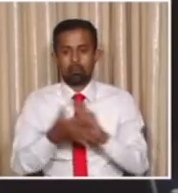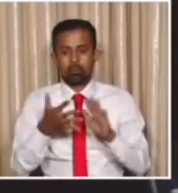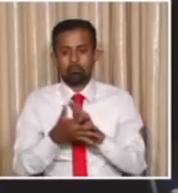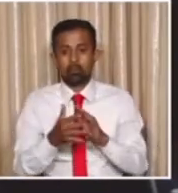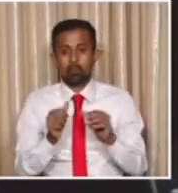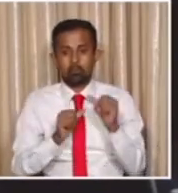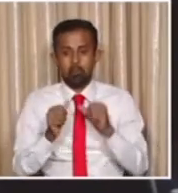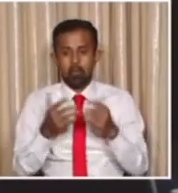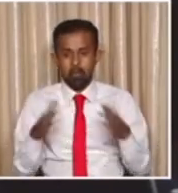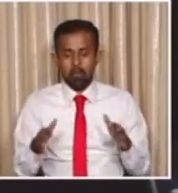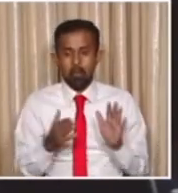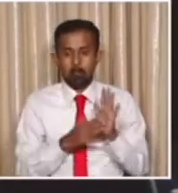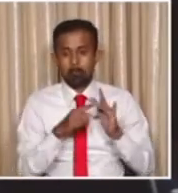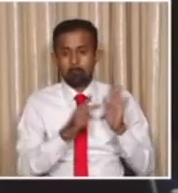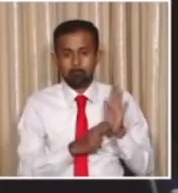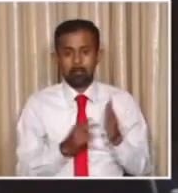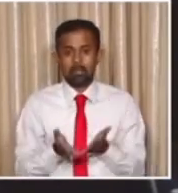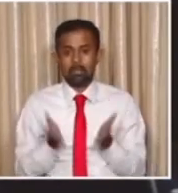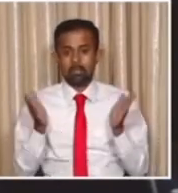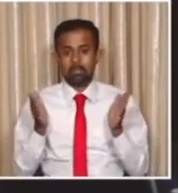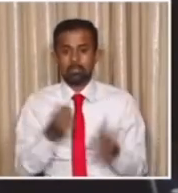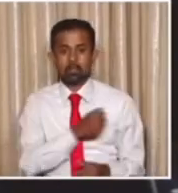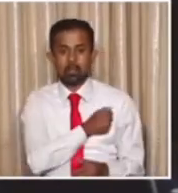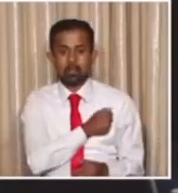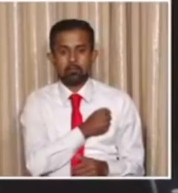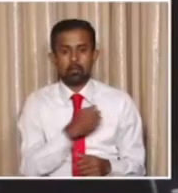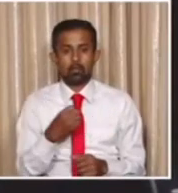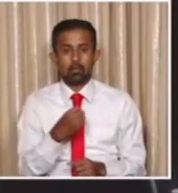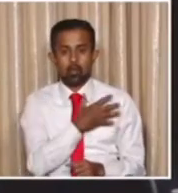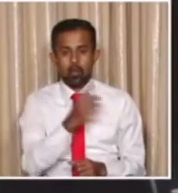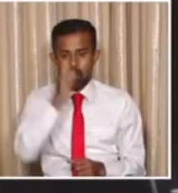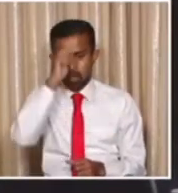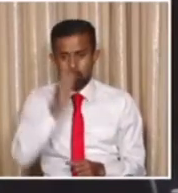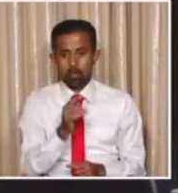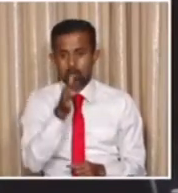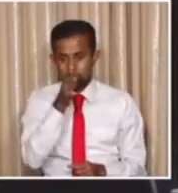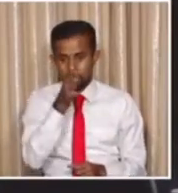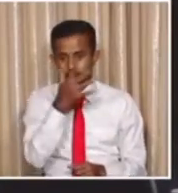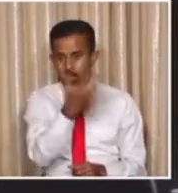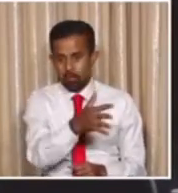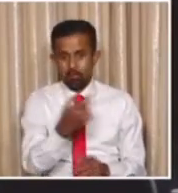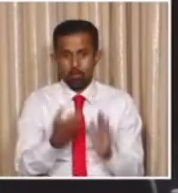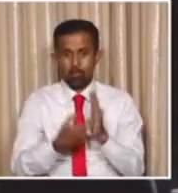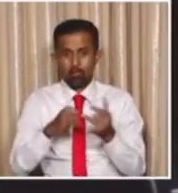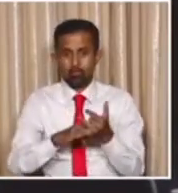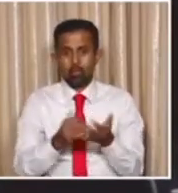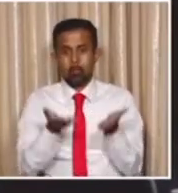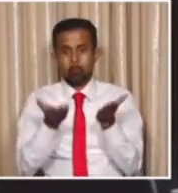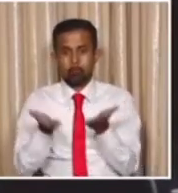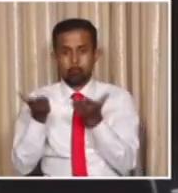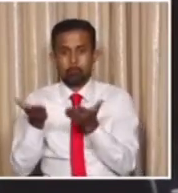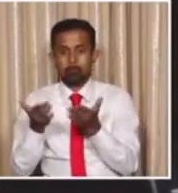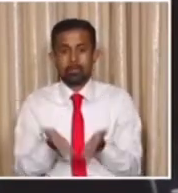දුන්නා මිලින්ද මොරගොඩ ඉන්දියාවේ ඉන්න තානාපති තමයි ගෝඨාභය රාජපක්ෂට ලනුව කැව්වේ රුපියල සම්පූර්ණයෙන් පා කරන්න